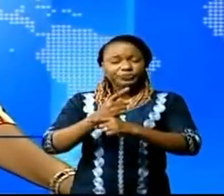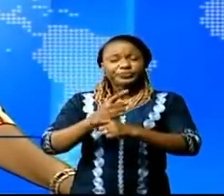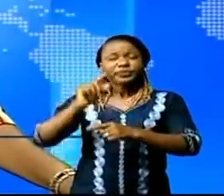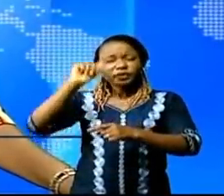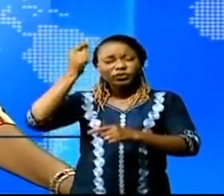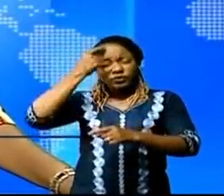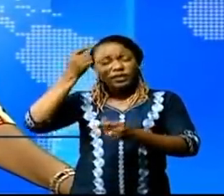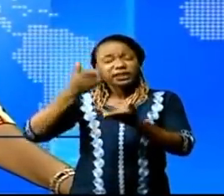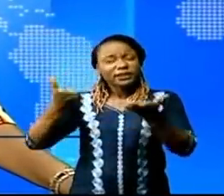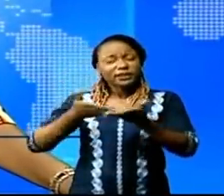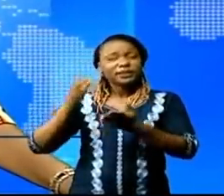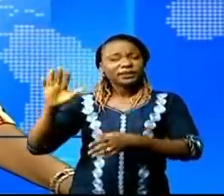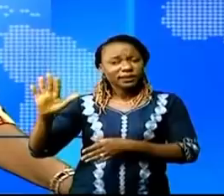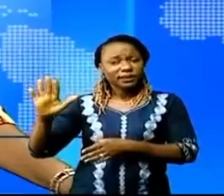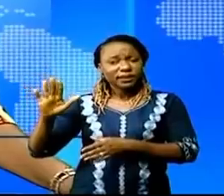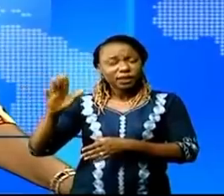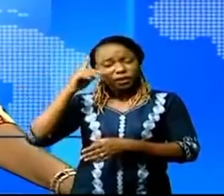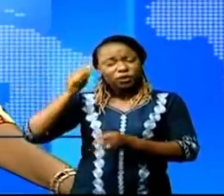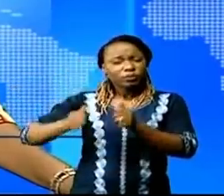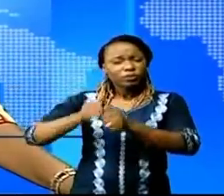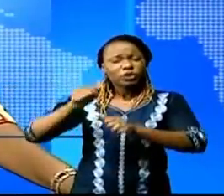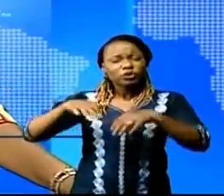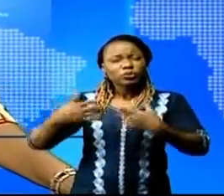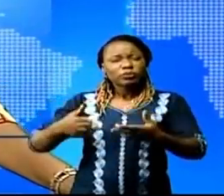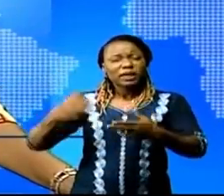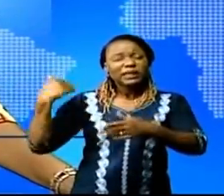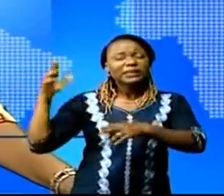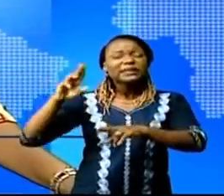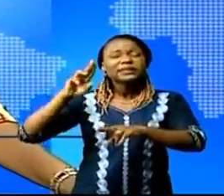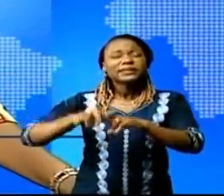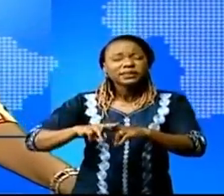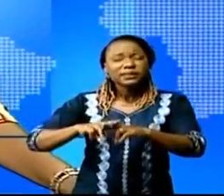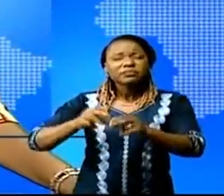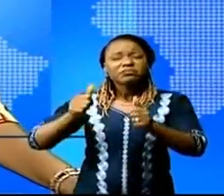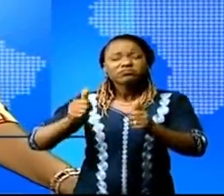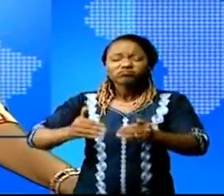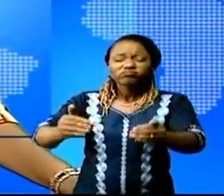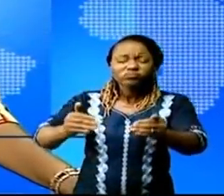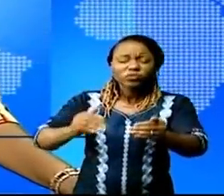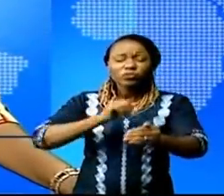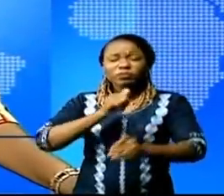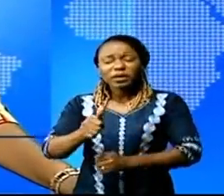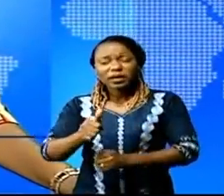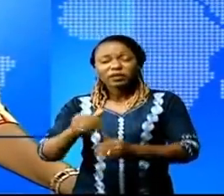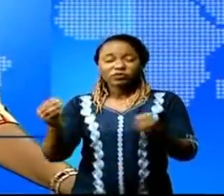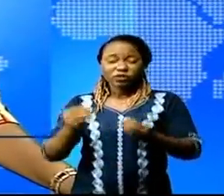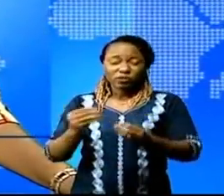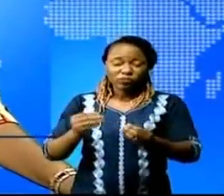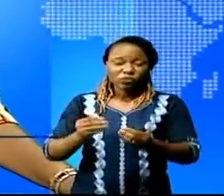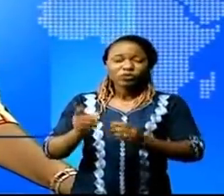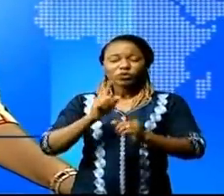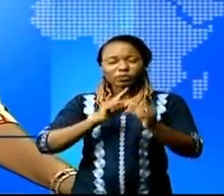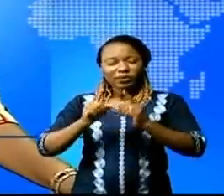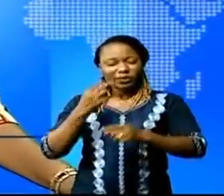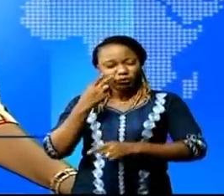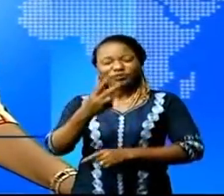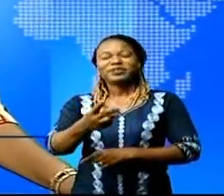à Kinshasa pour en savoir plus sur l'état de siège et la situation actuelle à Beni, Lubero et